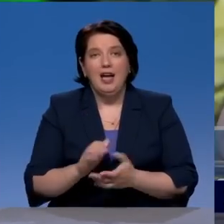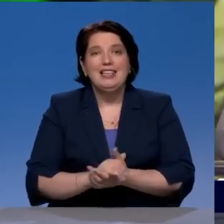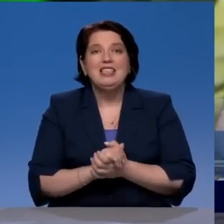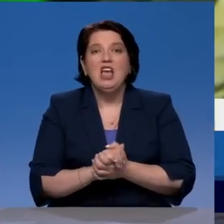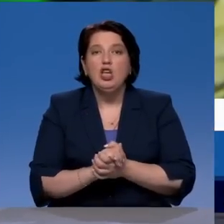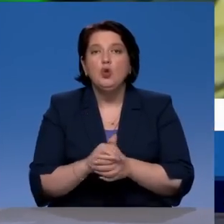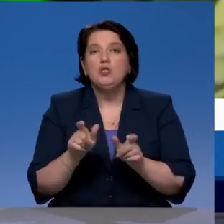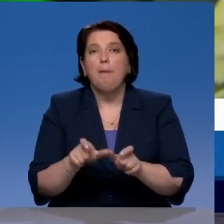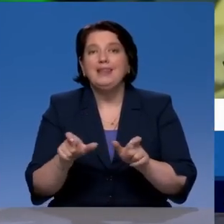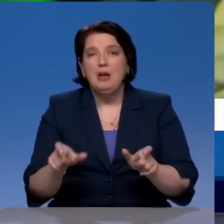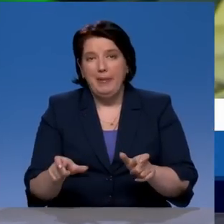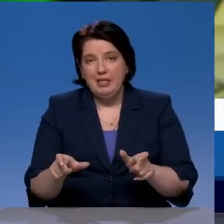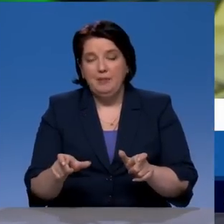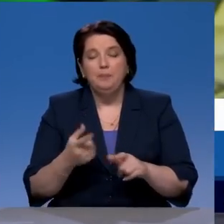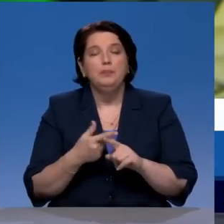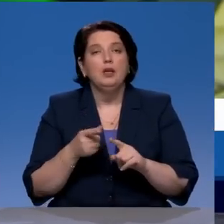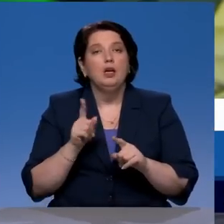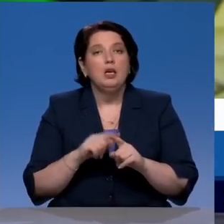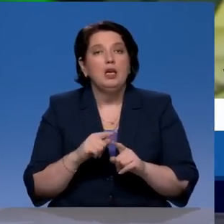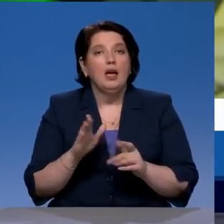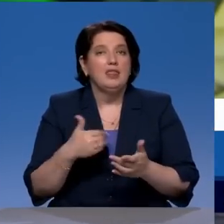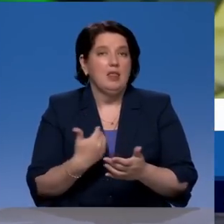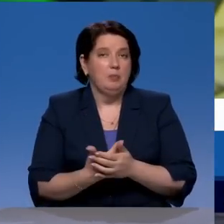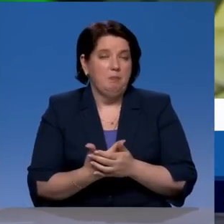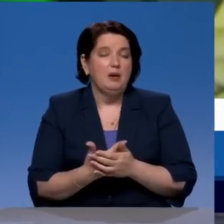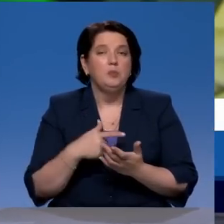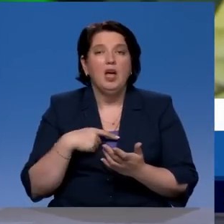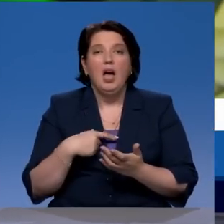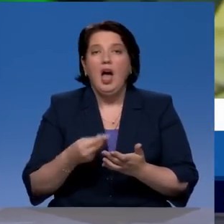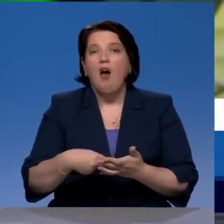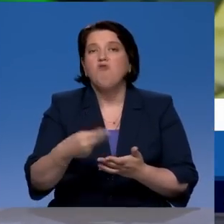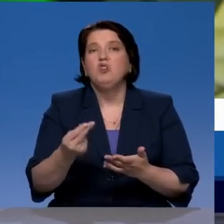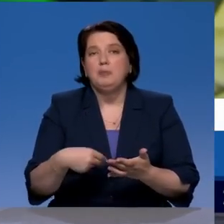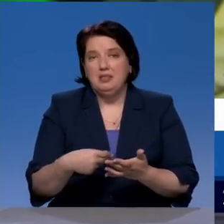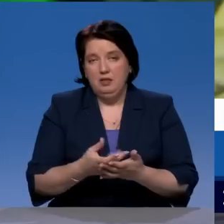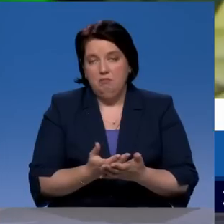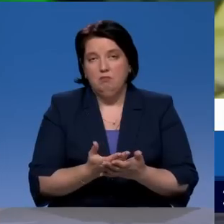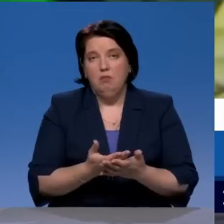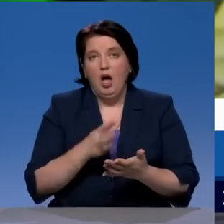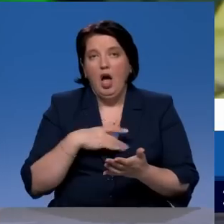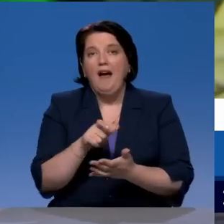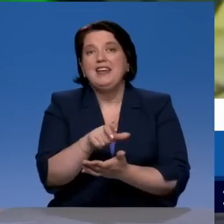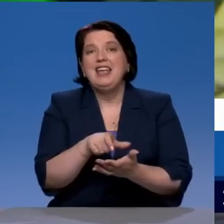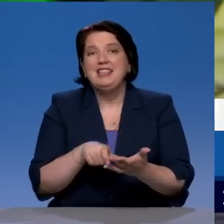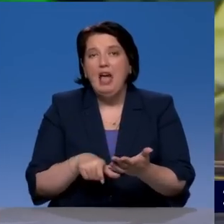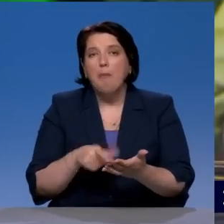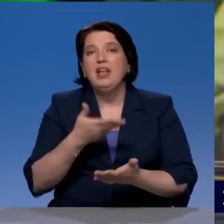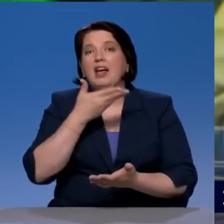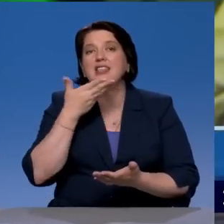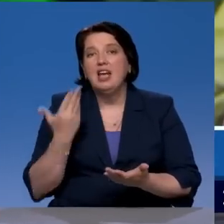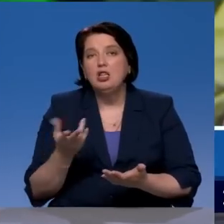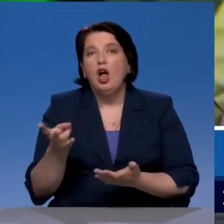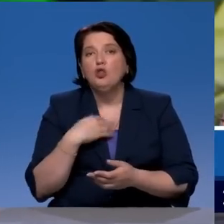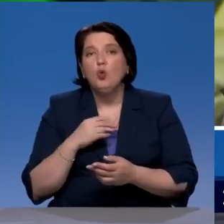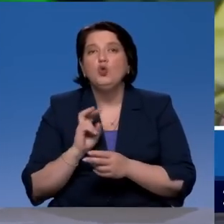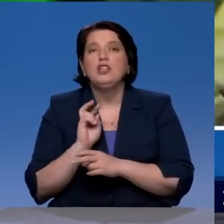выписка рецепта, да, то есть, ну, представим ситуацию, мы приходим, рецепта у нас нету, нам нужно отправляться в поликлинику.